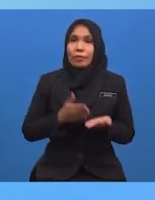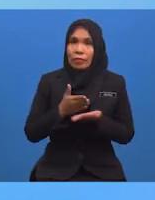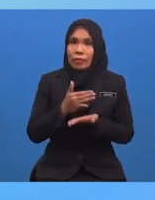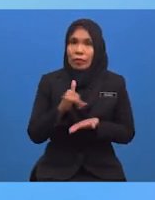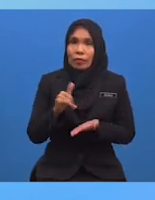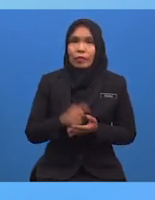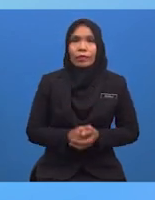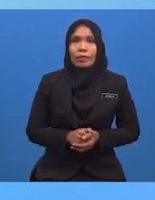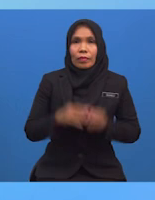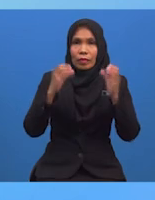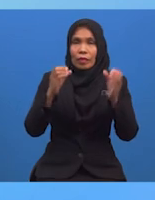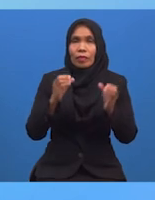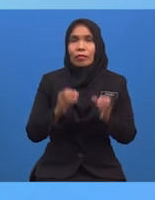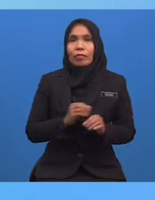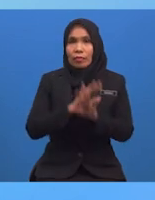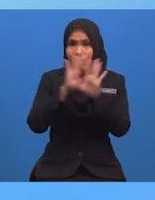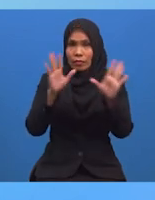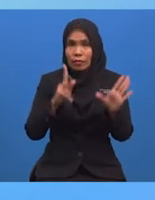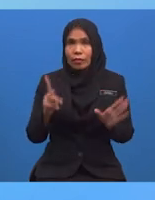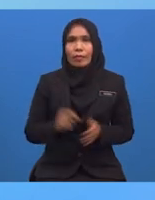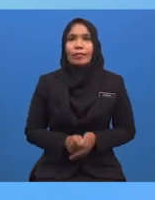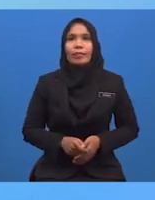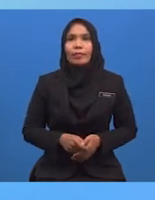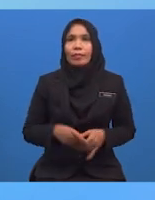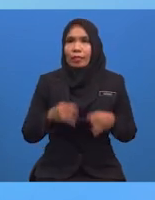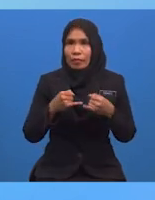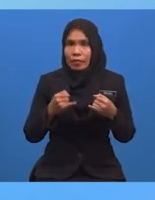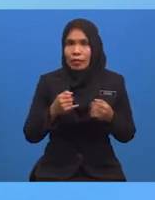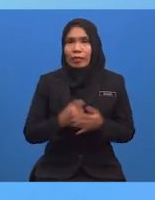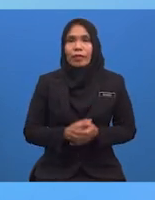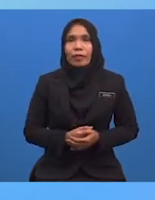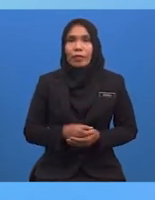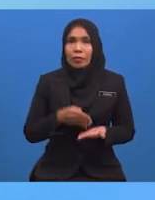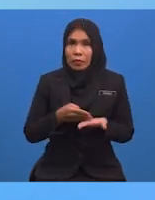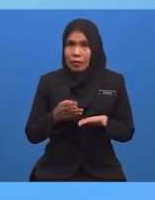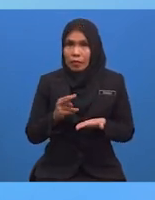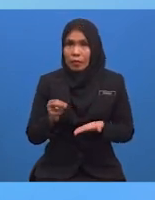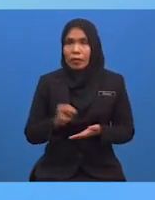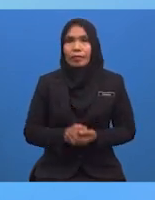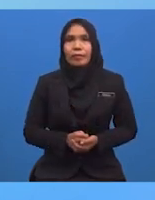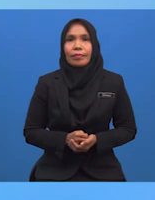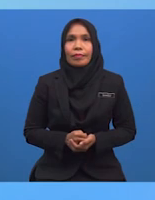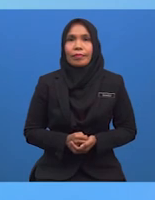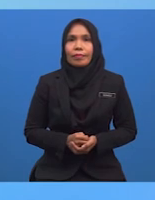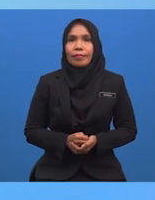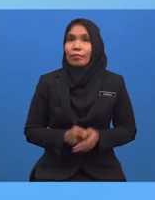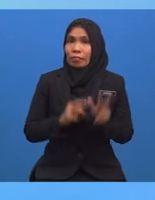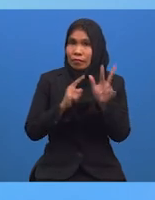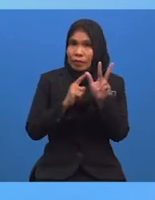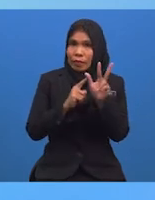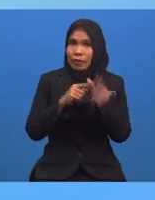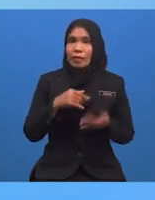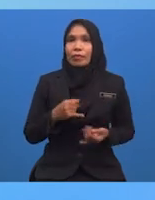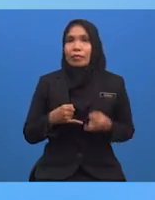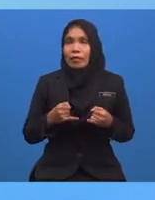Seterusnya, cikgu akan terangkan pula jenis-jenis belanjawan. Terdapat tiga jenis